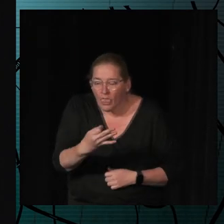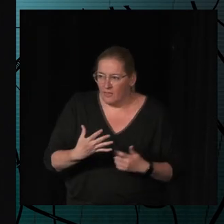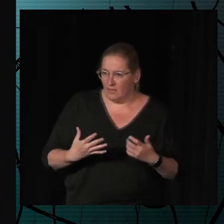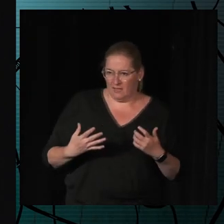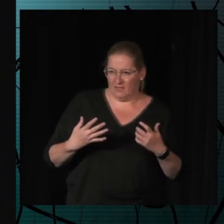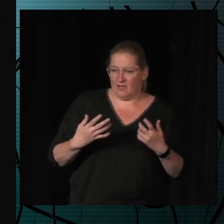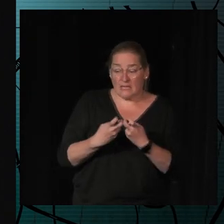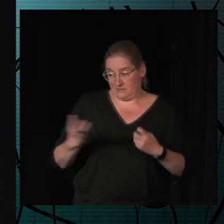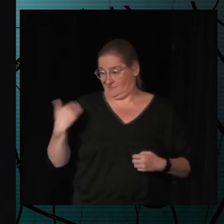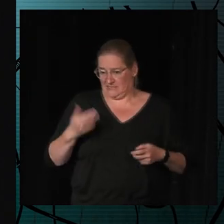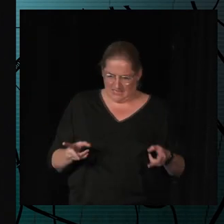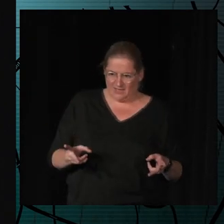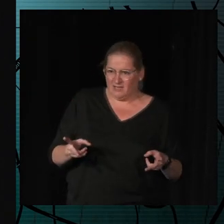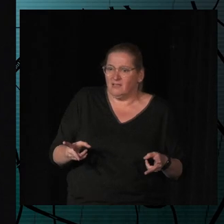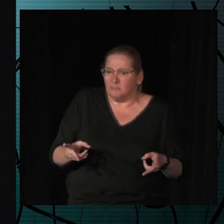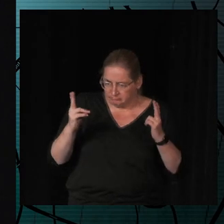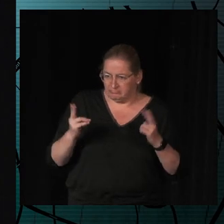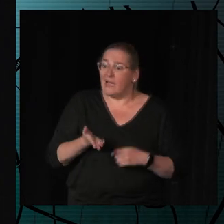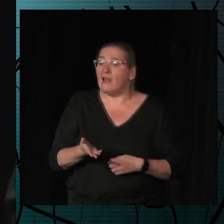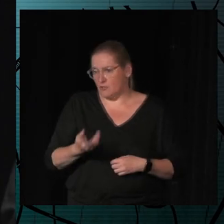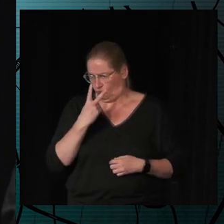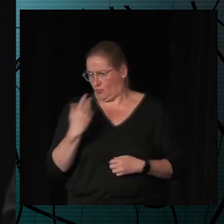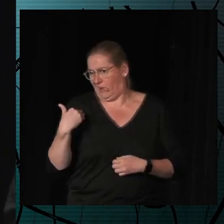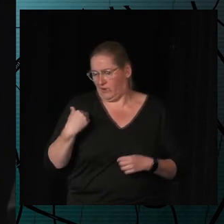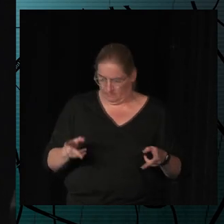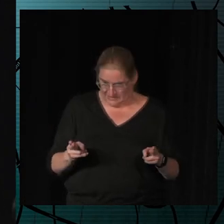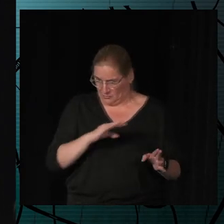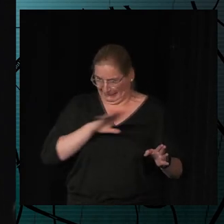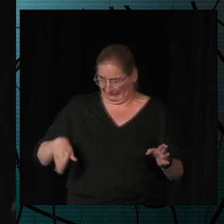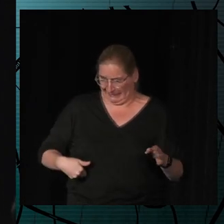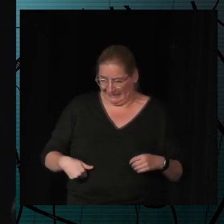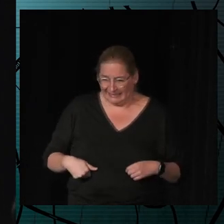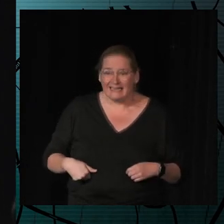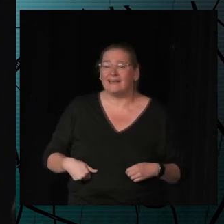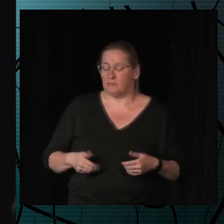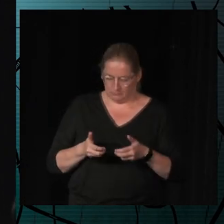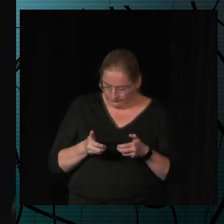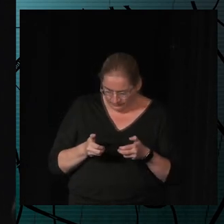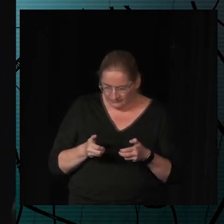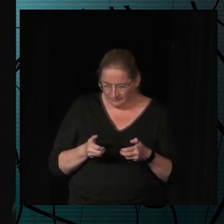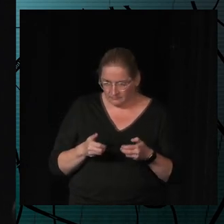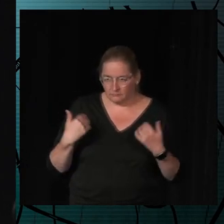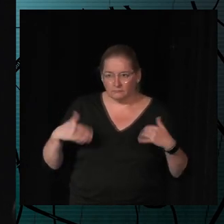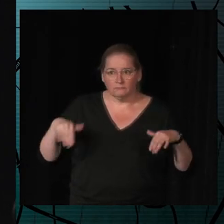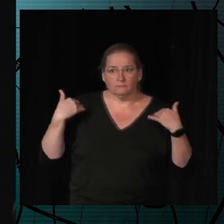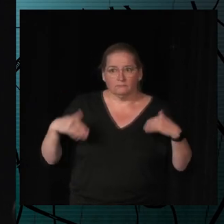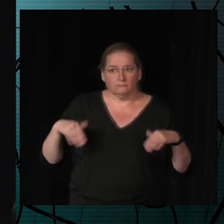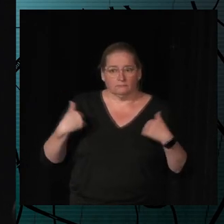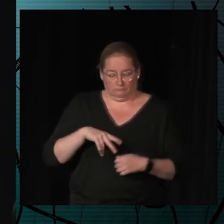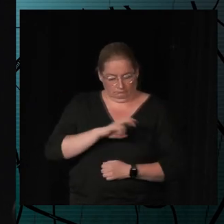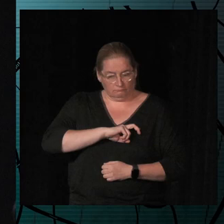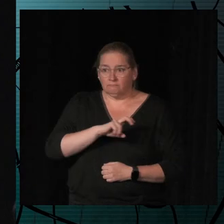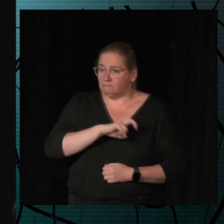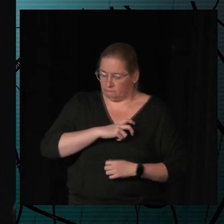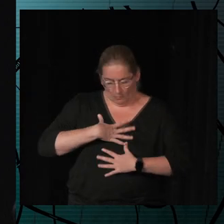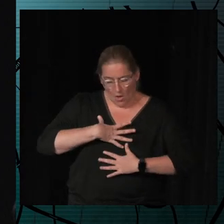tout dernier épisode via outlast trials euh on est sur quelque chose qui qui est vraiment vraiment terrifiant mais parce qu'on